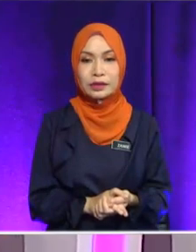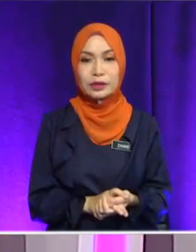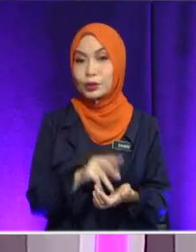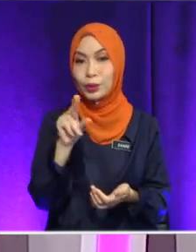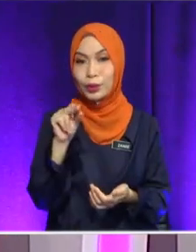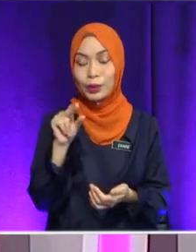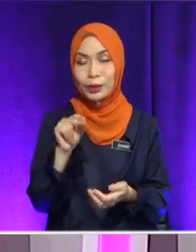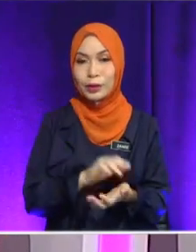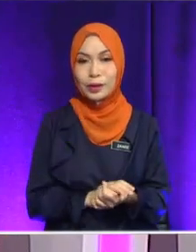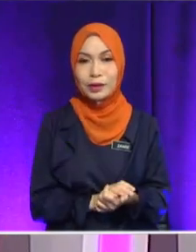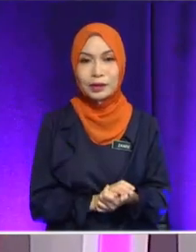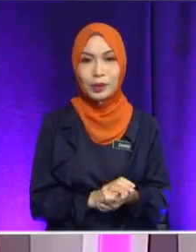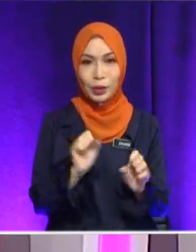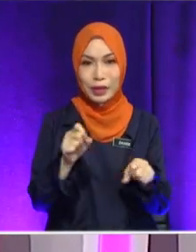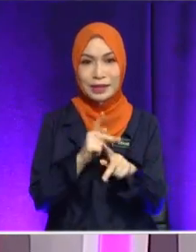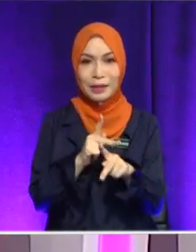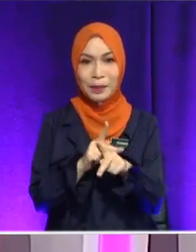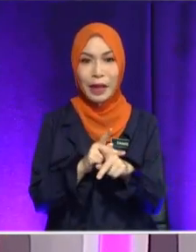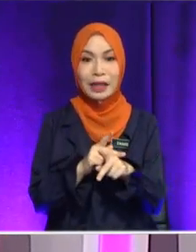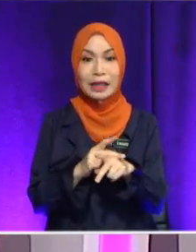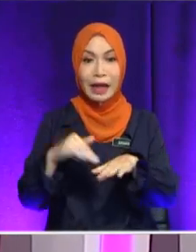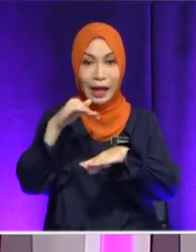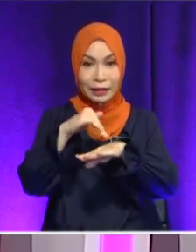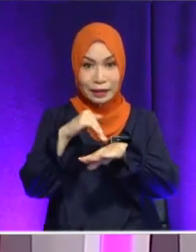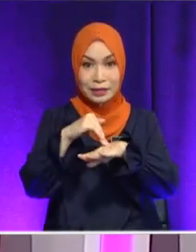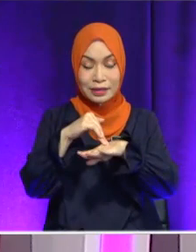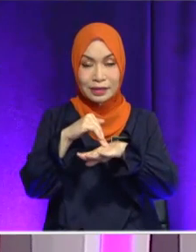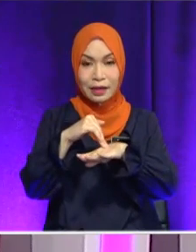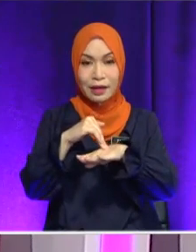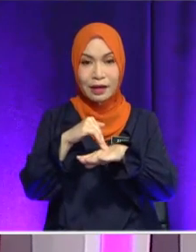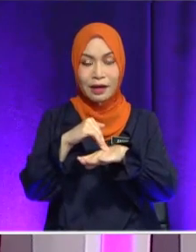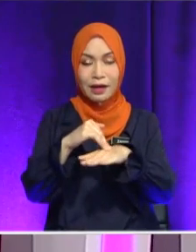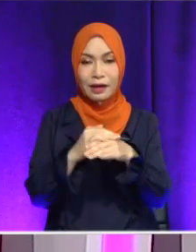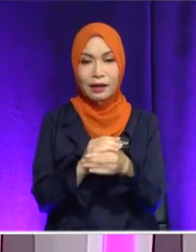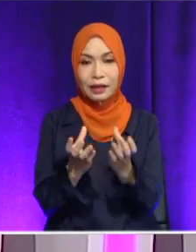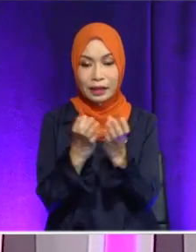memerlukan eee pemadam lah pemadam dan juga pembaris